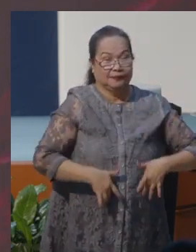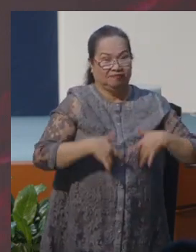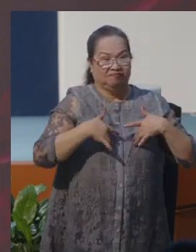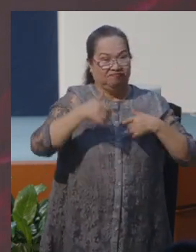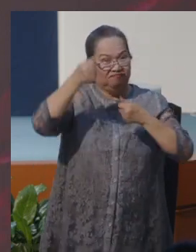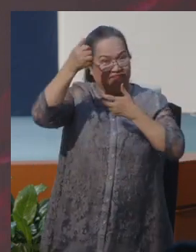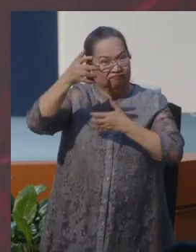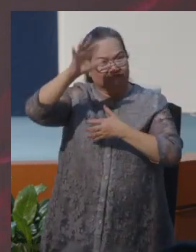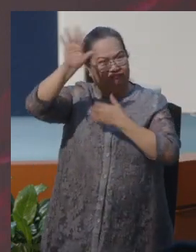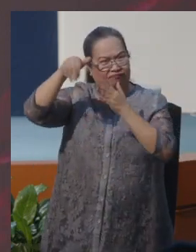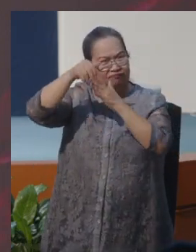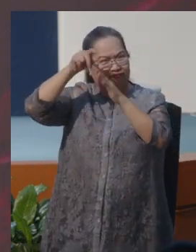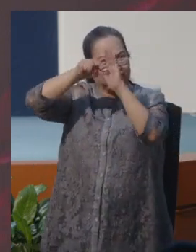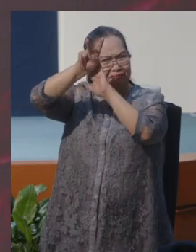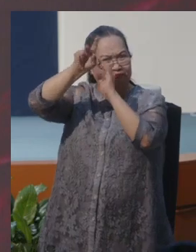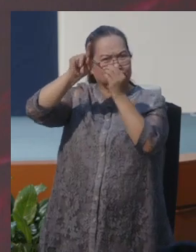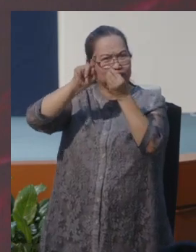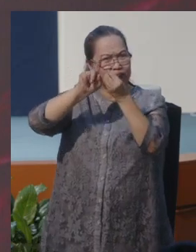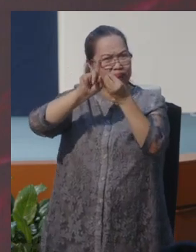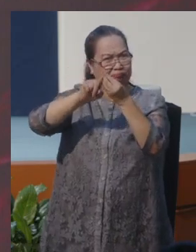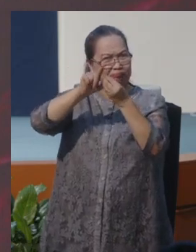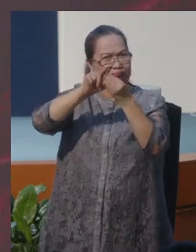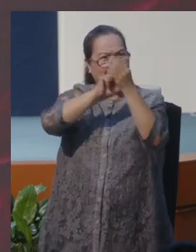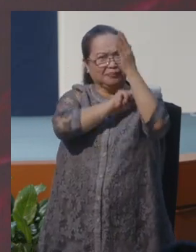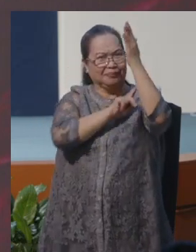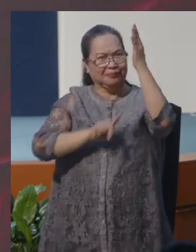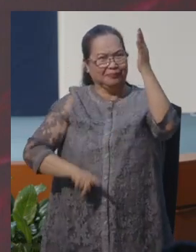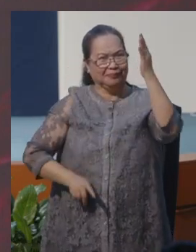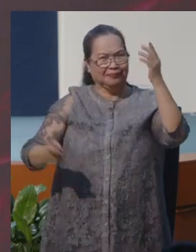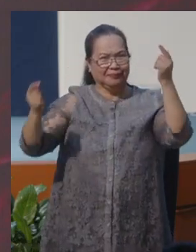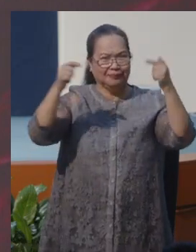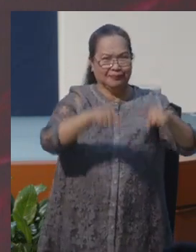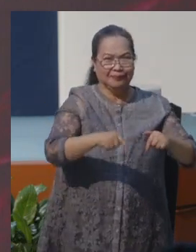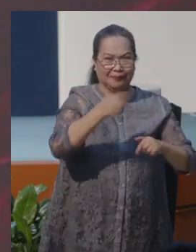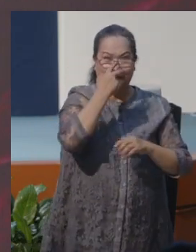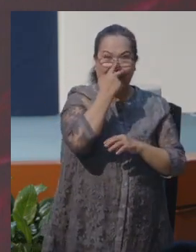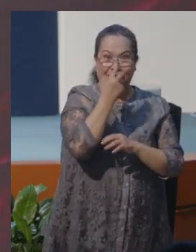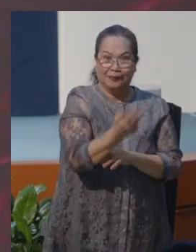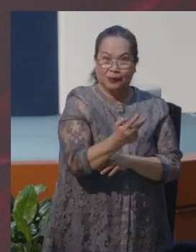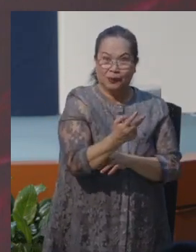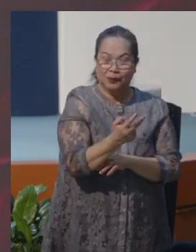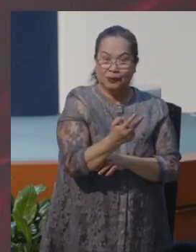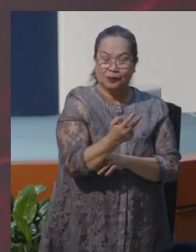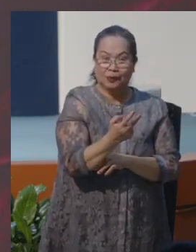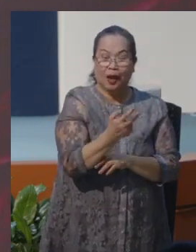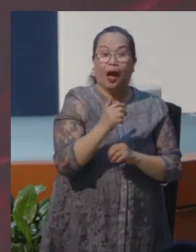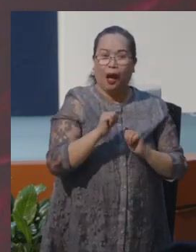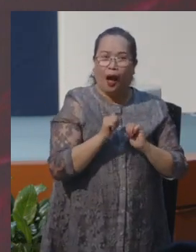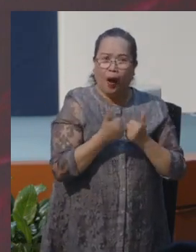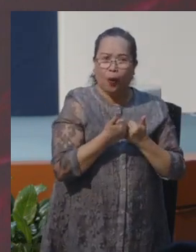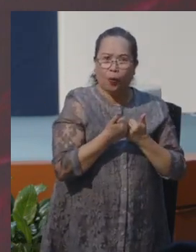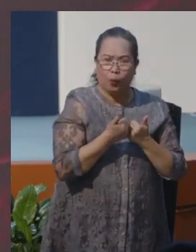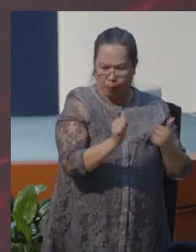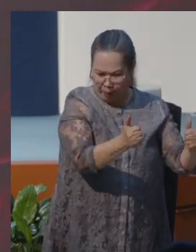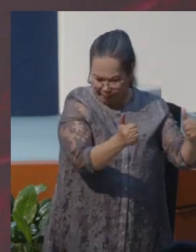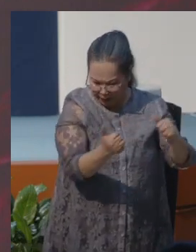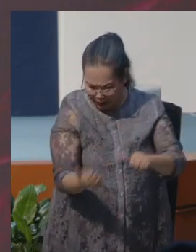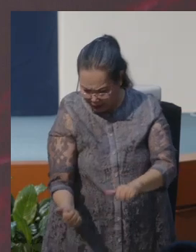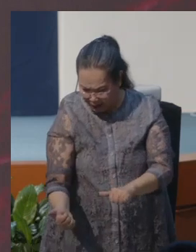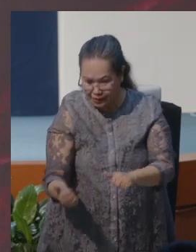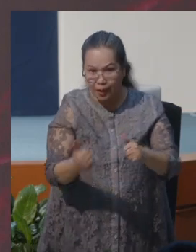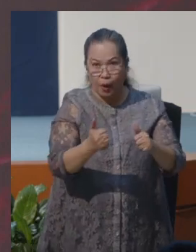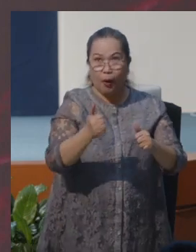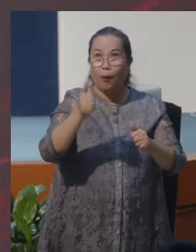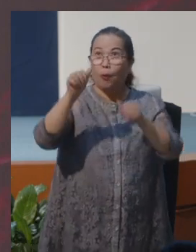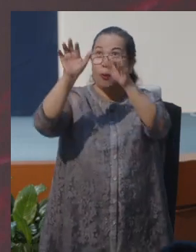mga propesiya tungkol sa darating na Mesiyas. Nakita natin sa kanyang pagbabautismo ang